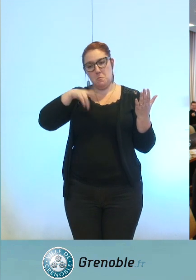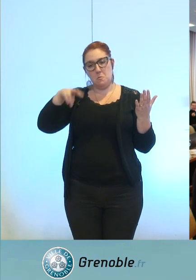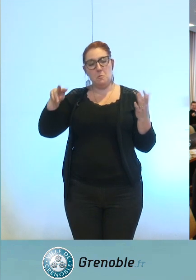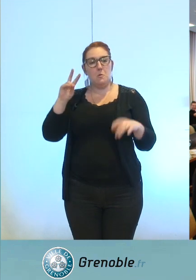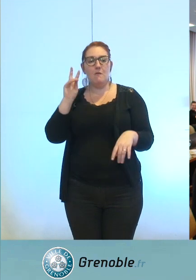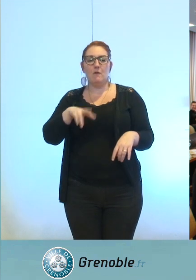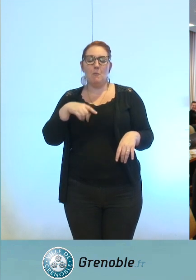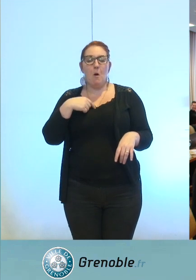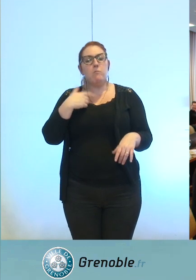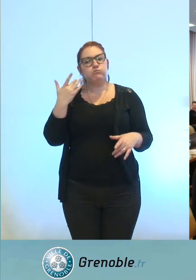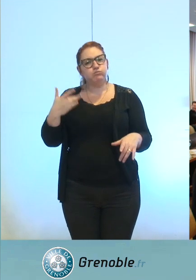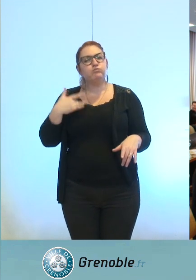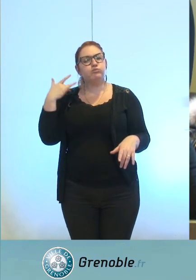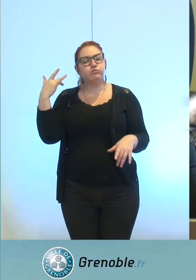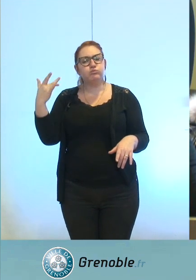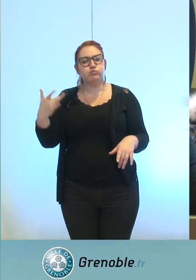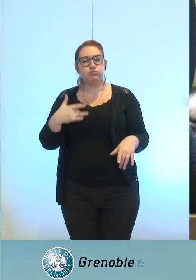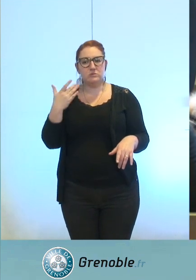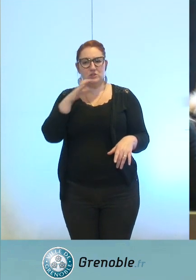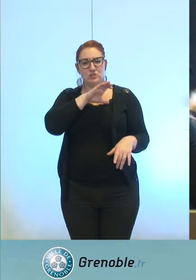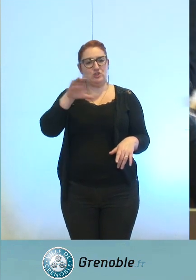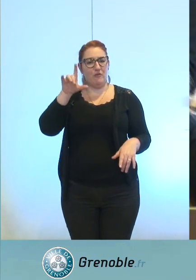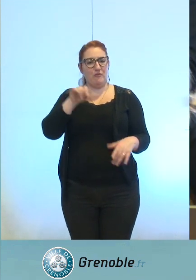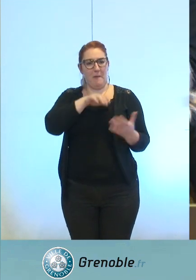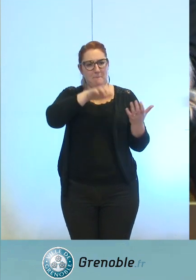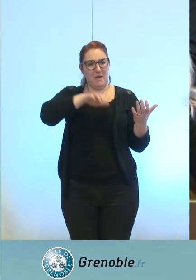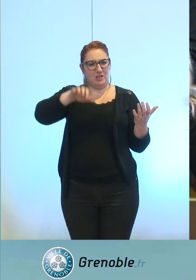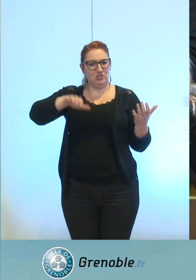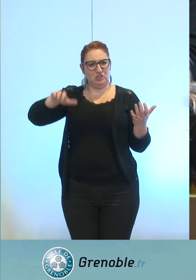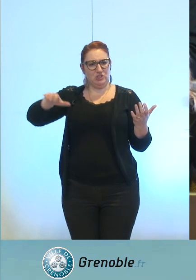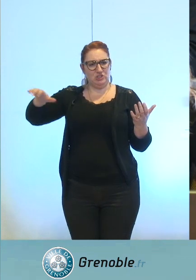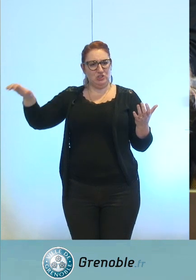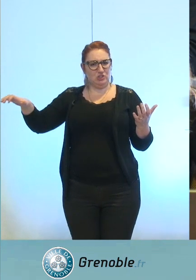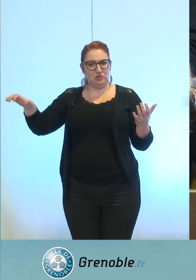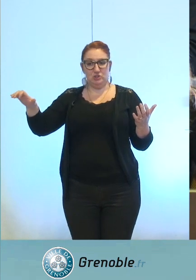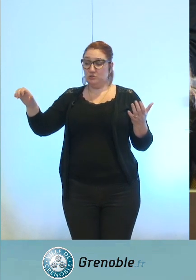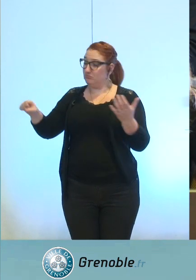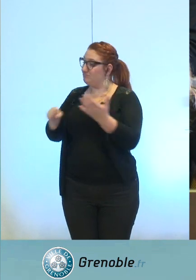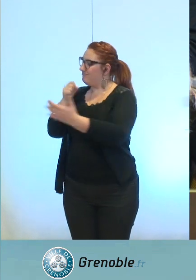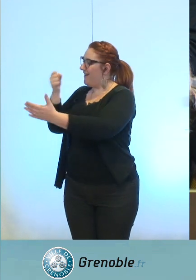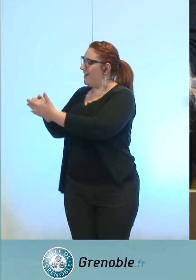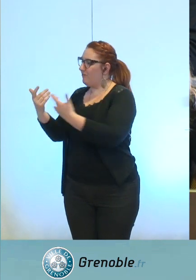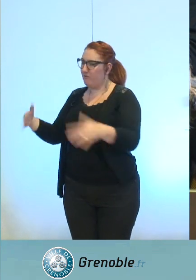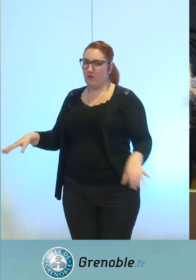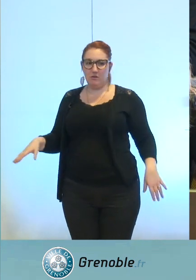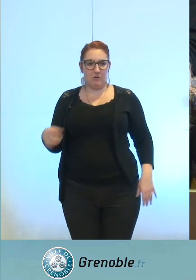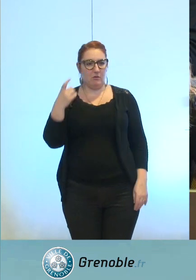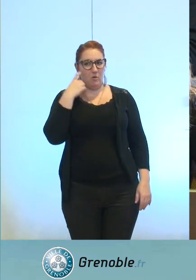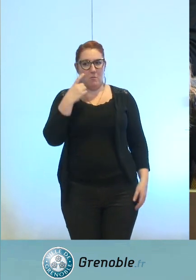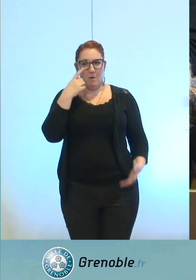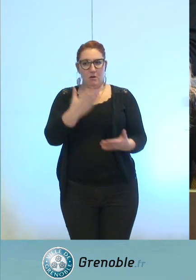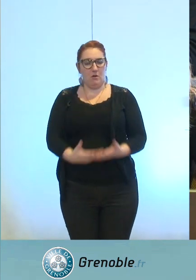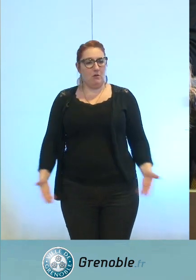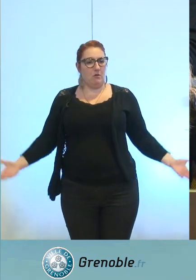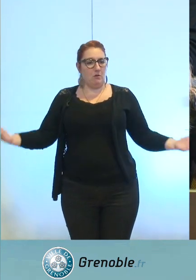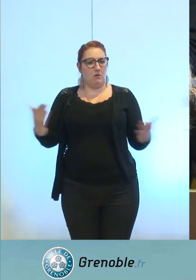instructif au terme de ces plus de 120 pages de dit on prend conscience du bilan désastreux devant lequel on se trouve un